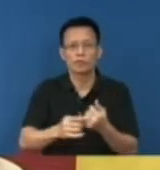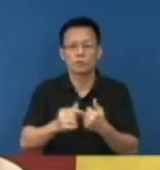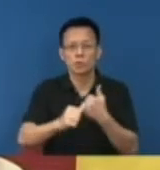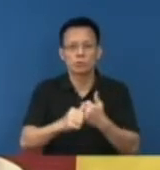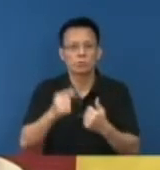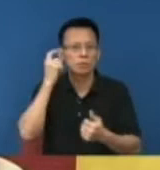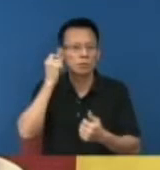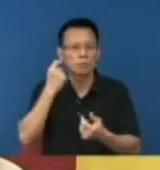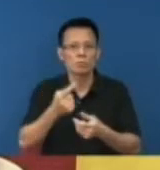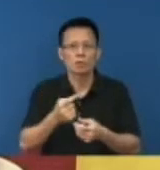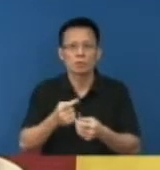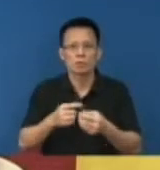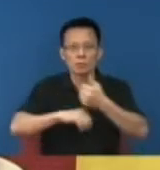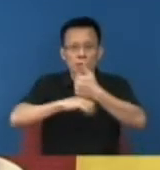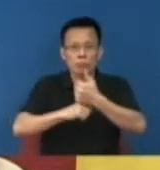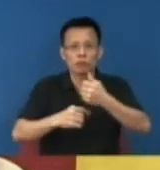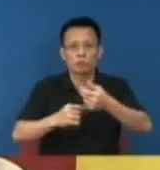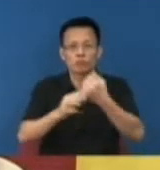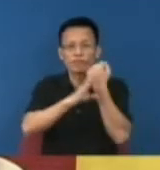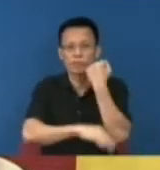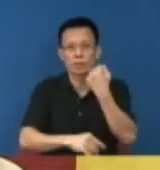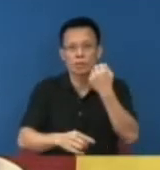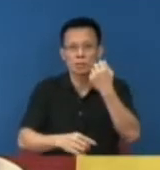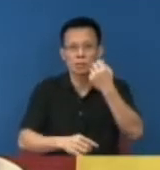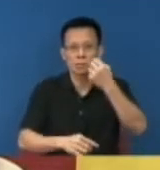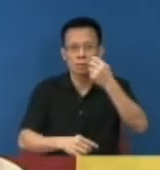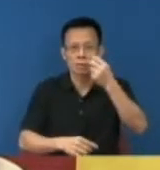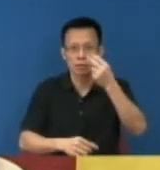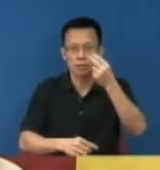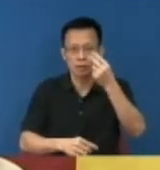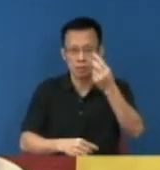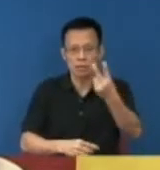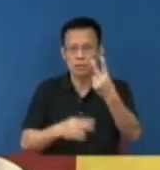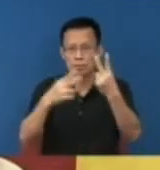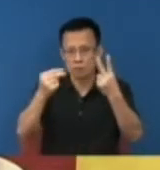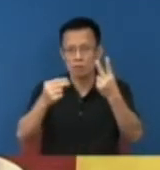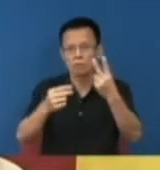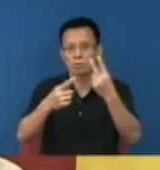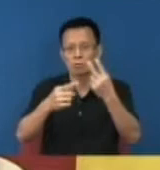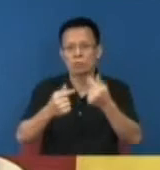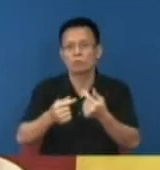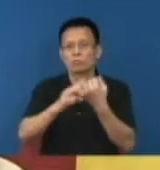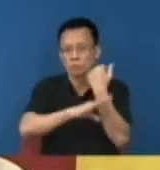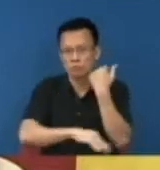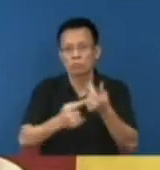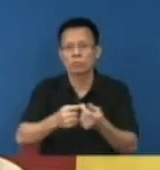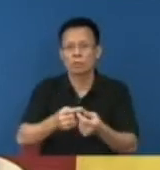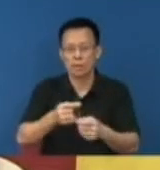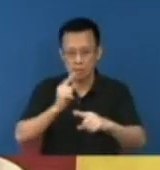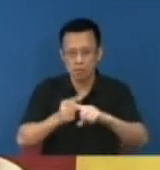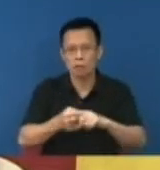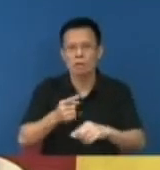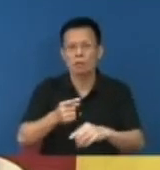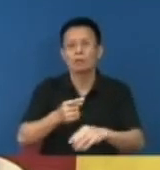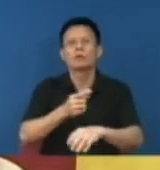法第27条嗰度嘅權利咧，的確確，如果你係唔俾某一種人唔俾個